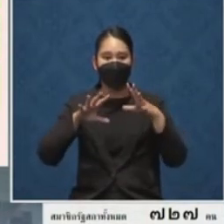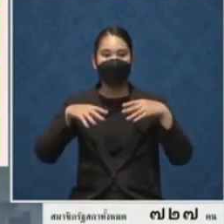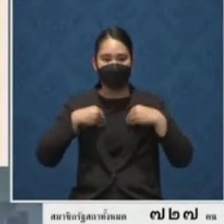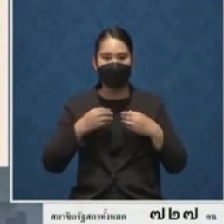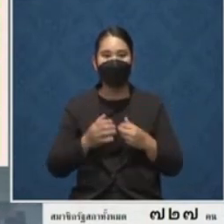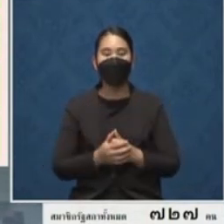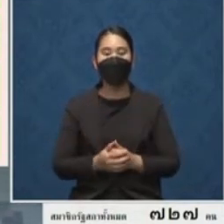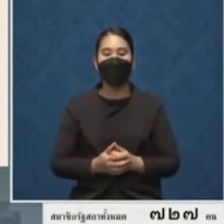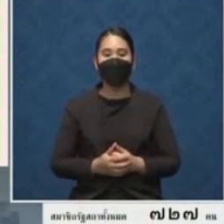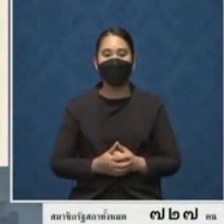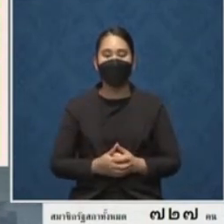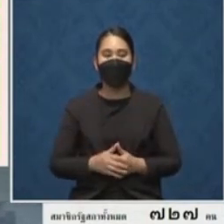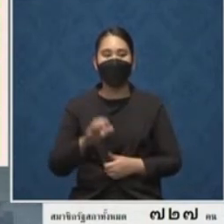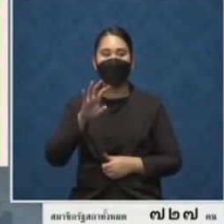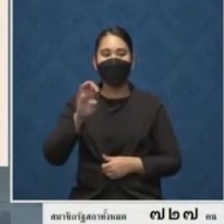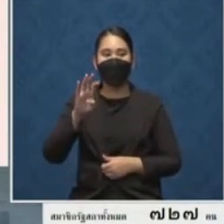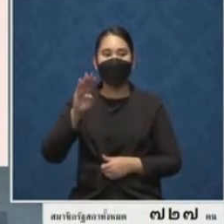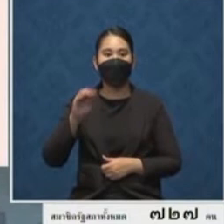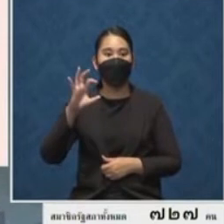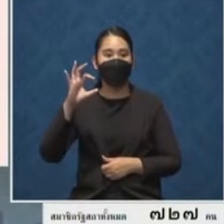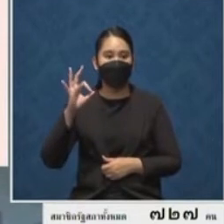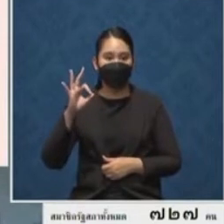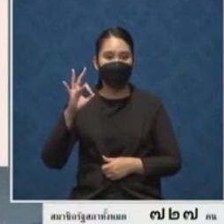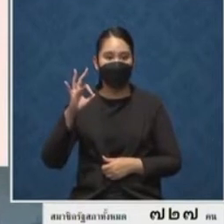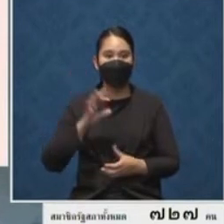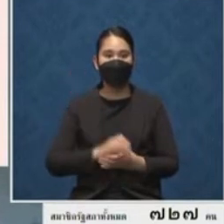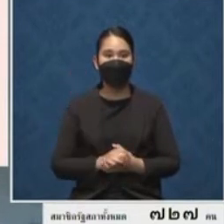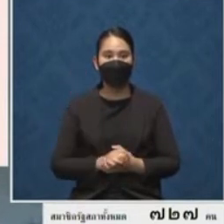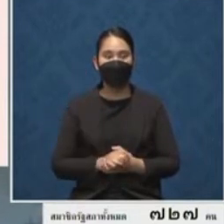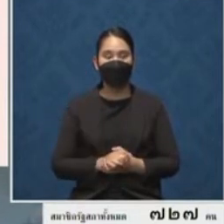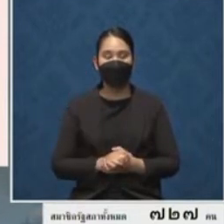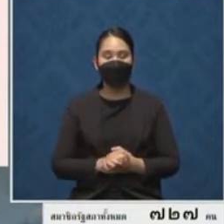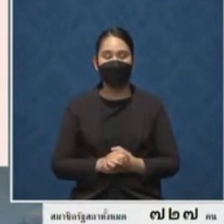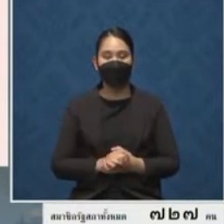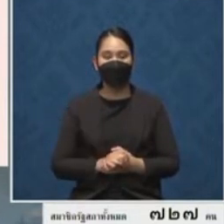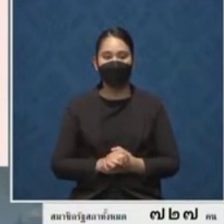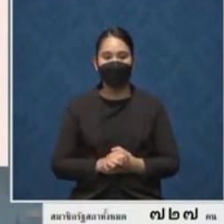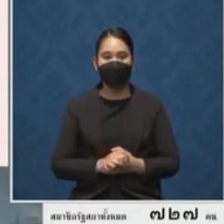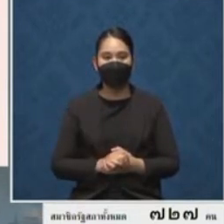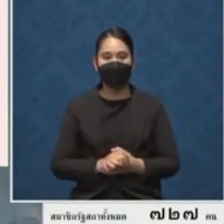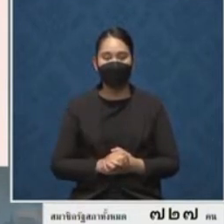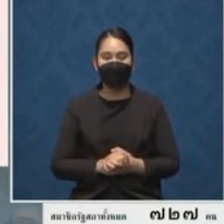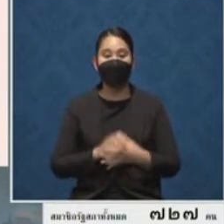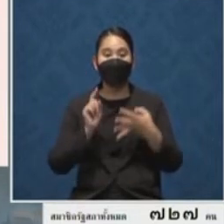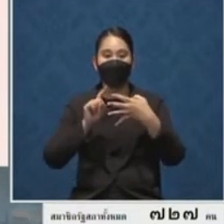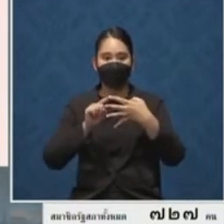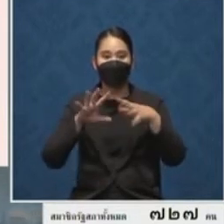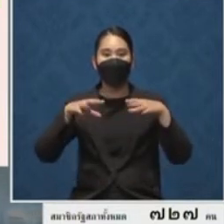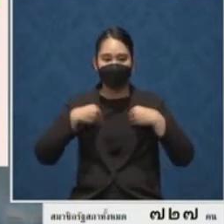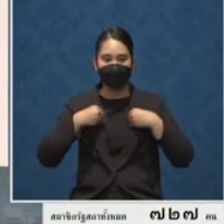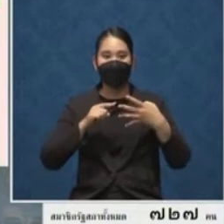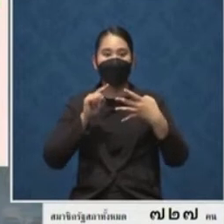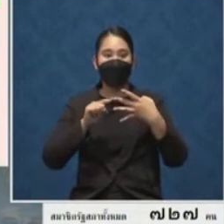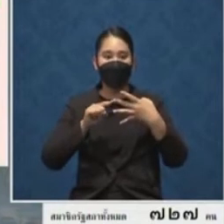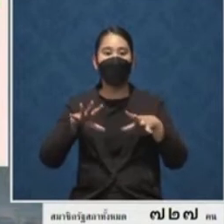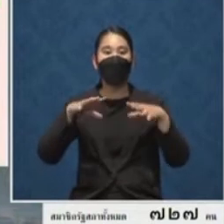449นายวรสิทธิ์กันตินัน หนึ่งรับหลักการสองรับหลักการสามรับหลัก